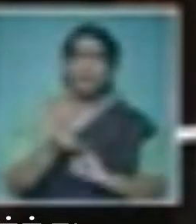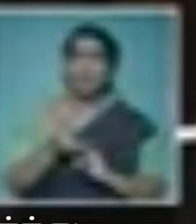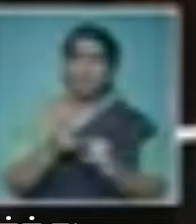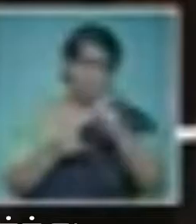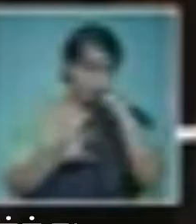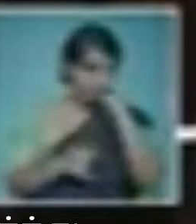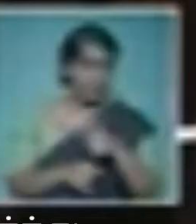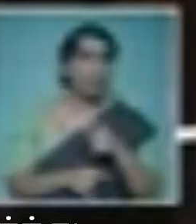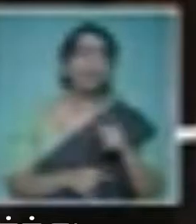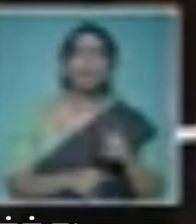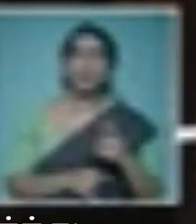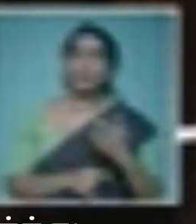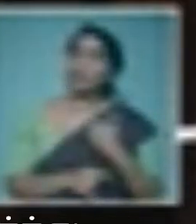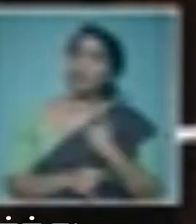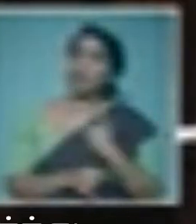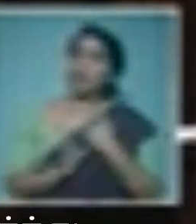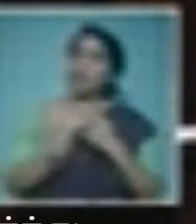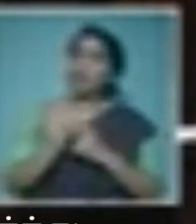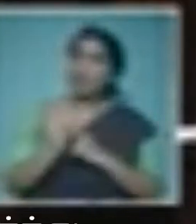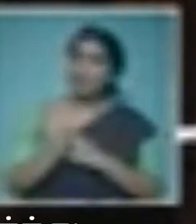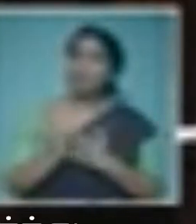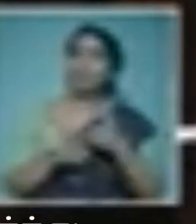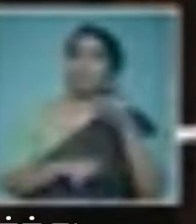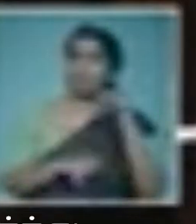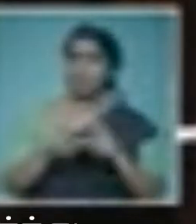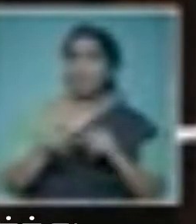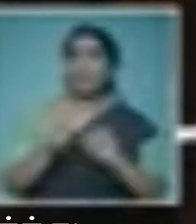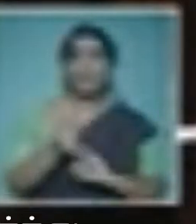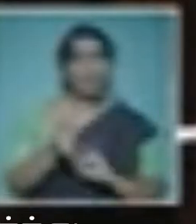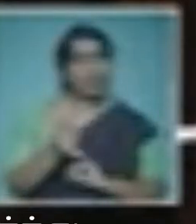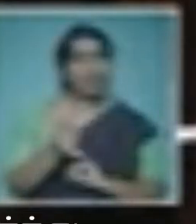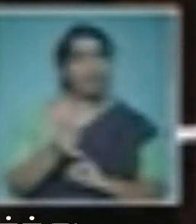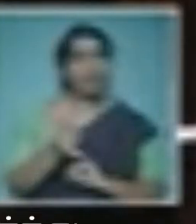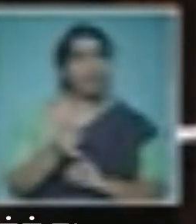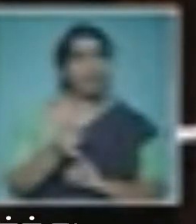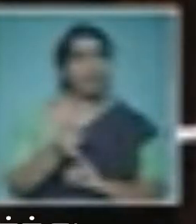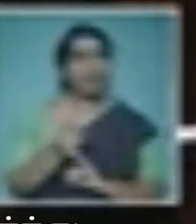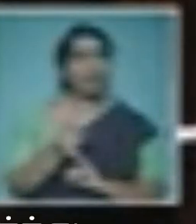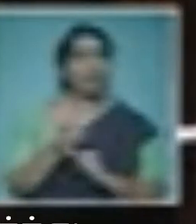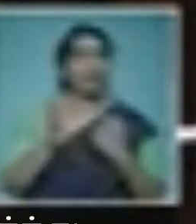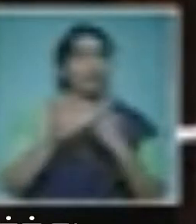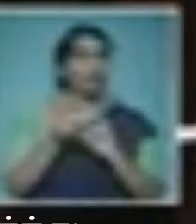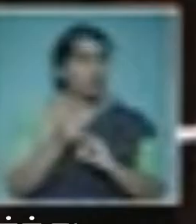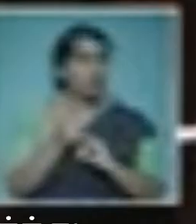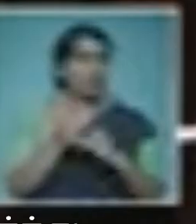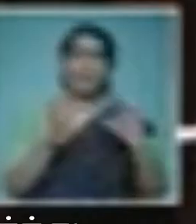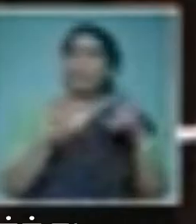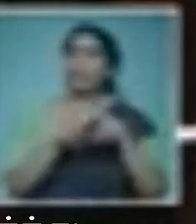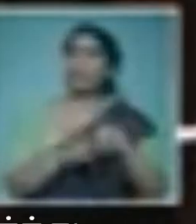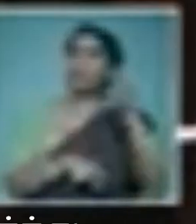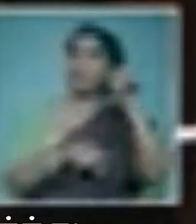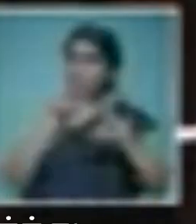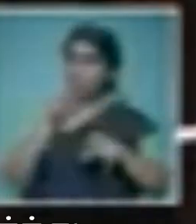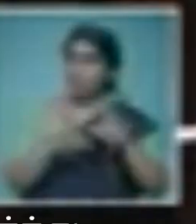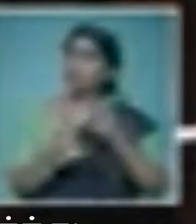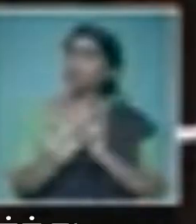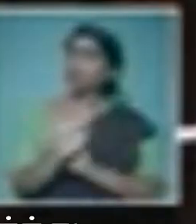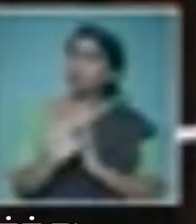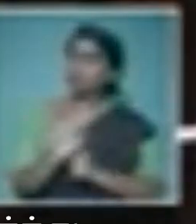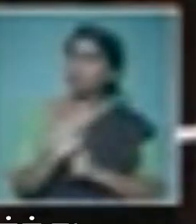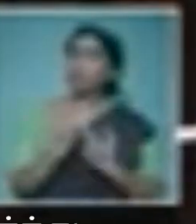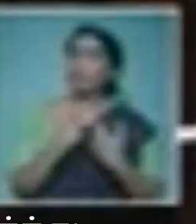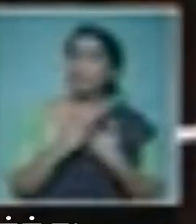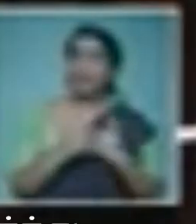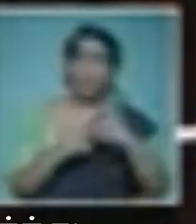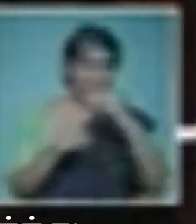மாணவி சேனாதிராஜா, அதனை அடுத்து அண்ணன் ஸ்ரீதரன் அண்ணன் சுமந்திரன் இவ்வாறான இந்த வரிசை வரிசையாக எங்களுடைய தமிழ் மக்களுடைய அரசியல் உரிமைக்காக போராடி